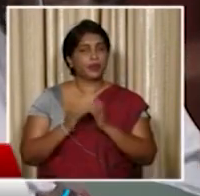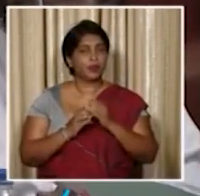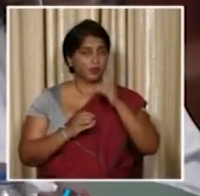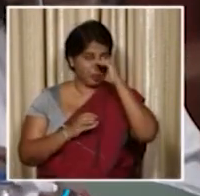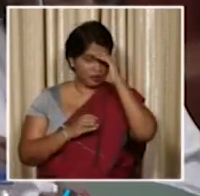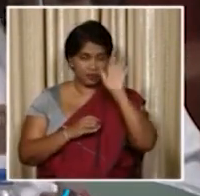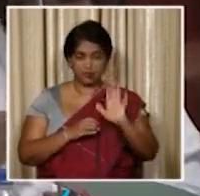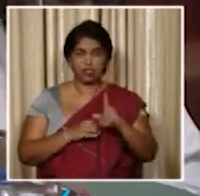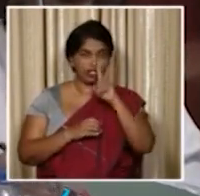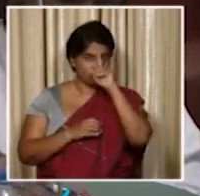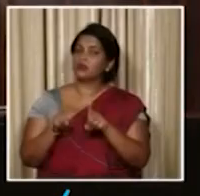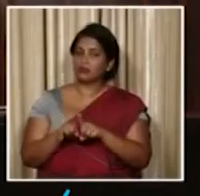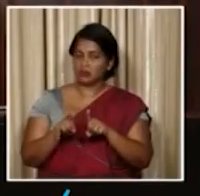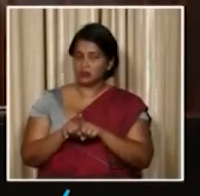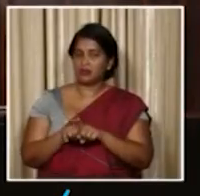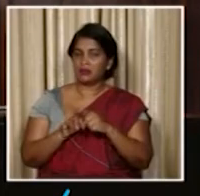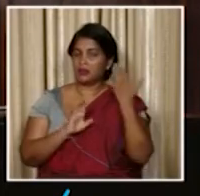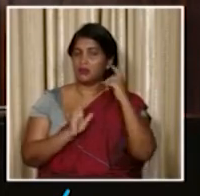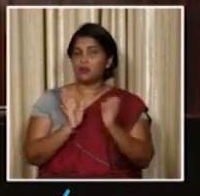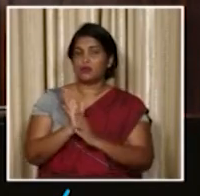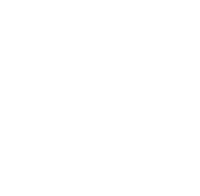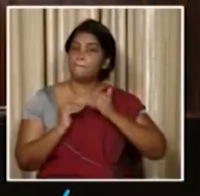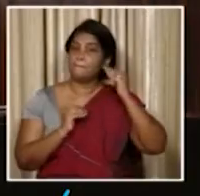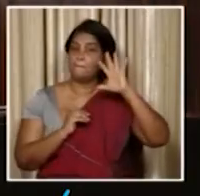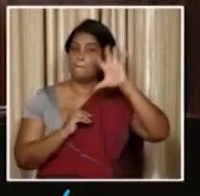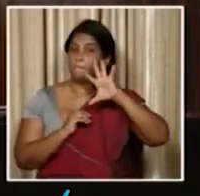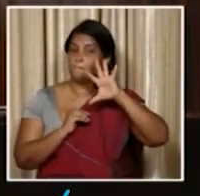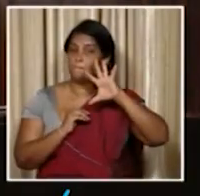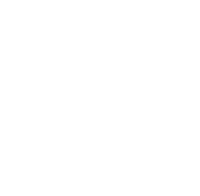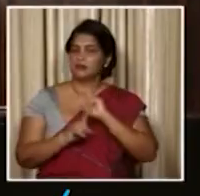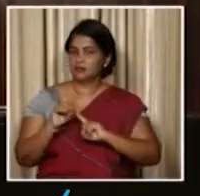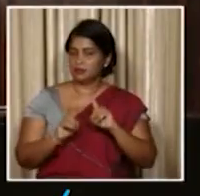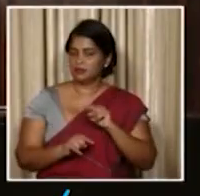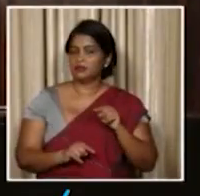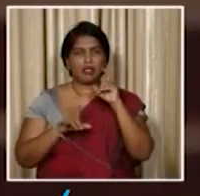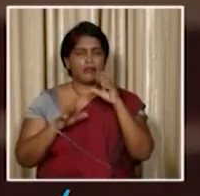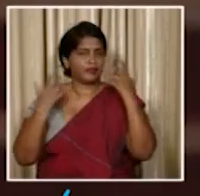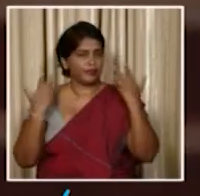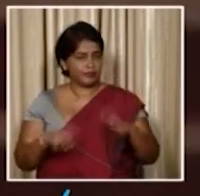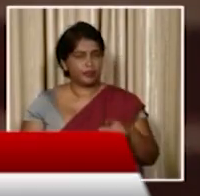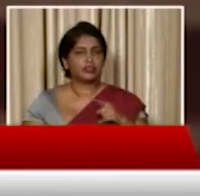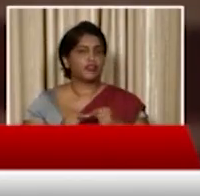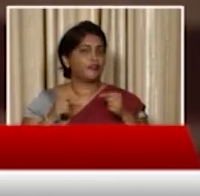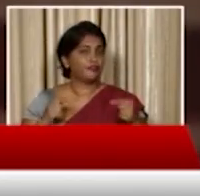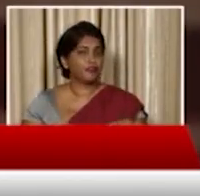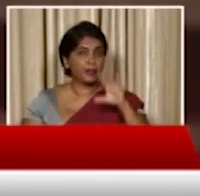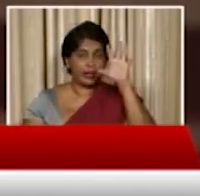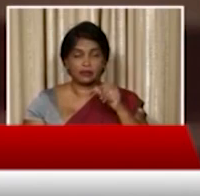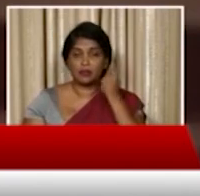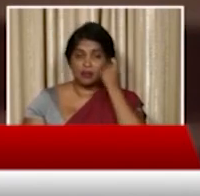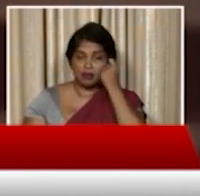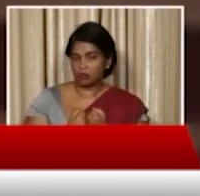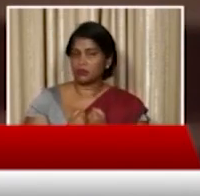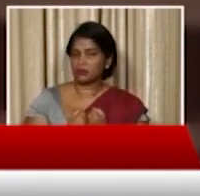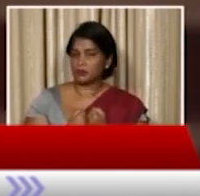පක්ෂනායකයෙකුට සත්‍යයකට දෙවතාවක් පාර්ලිමේන්තු සභාවේ එකඟතාවය මත පස්සෙන්දට ඉදිරිපත් කරන්න දන්නේ දීලා තියෙනවා විපක්ෂෙන් කියන යෝජනාවට කල්